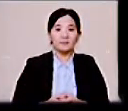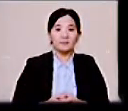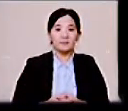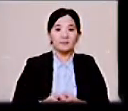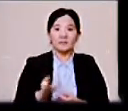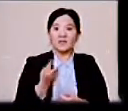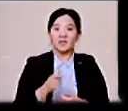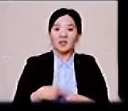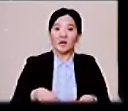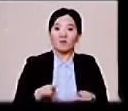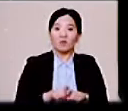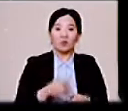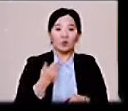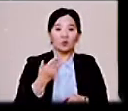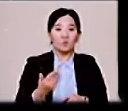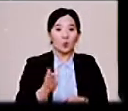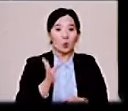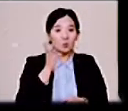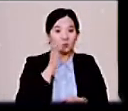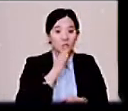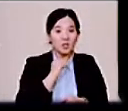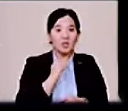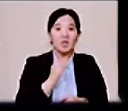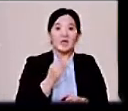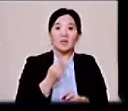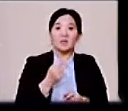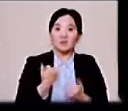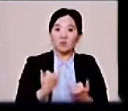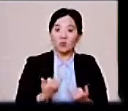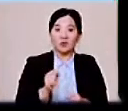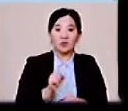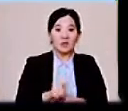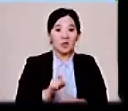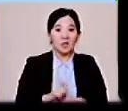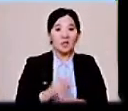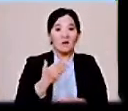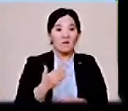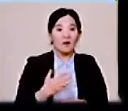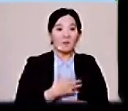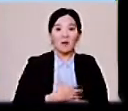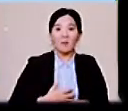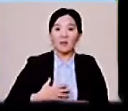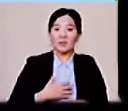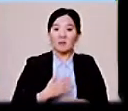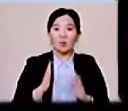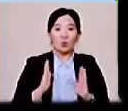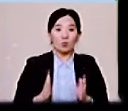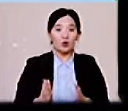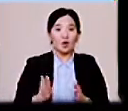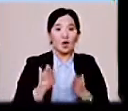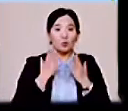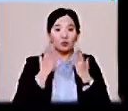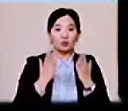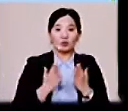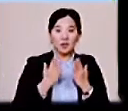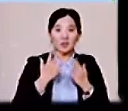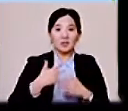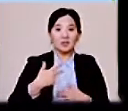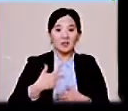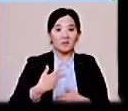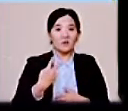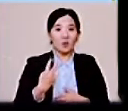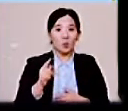Для того, чтобы вы успешно справились с сегодняшними заданиями, ребят, вам необходимо будет прочитать